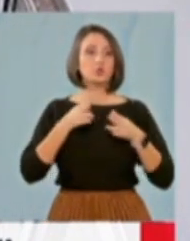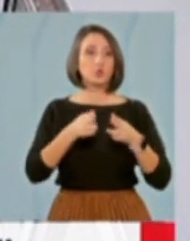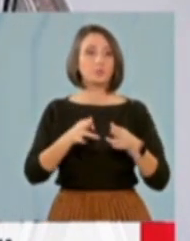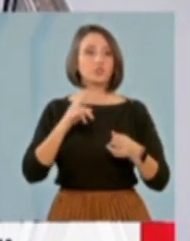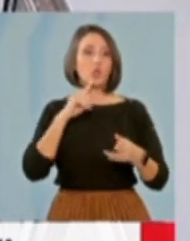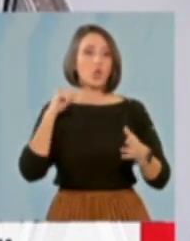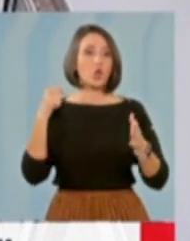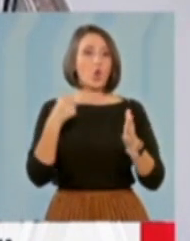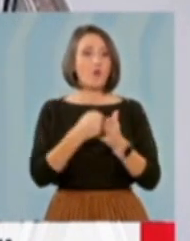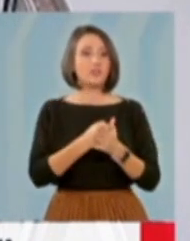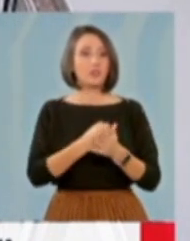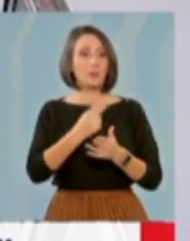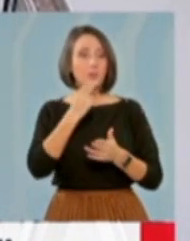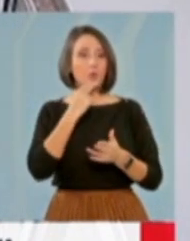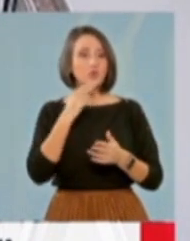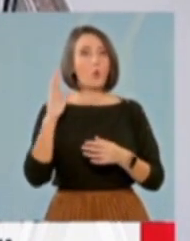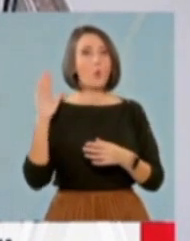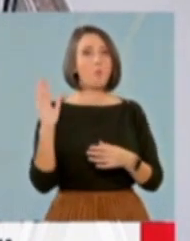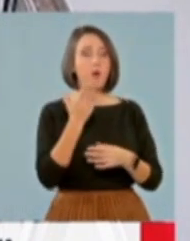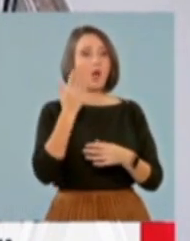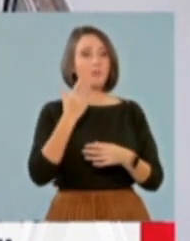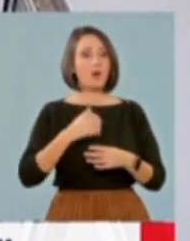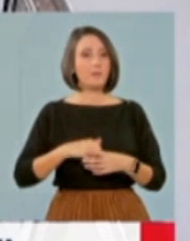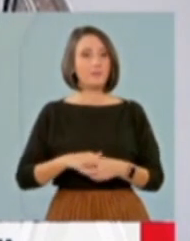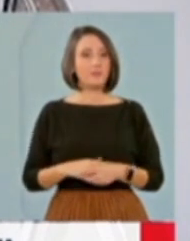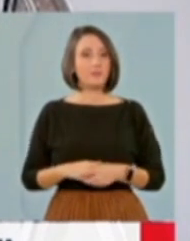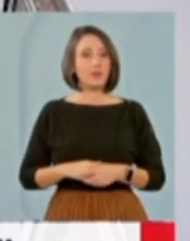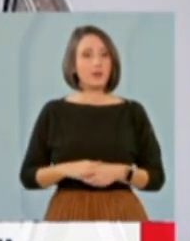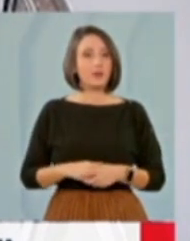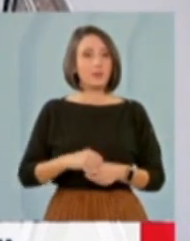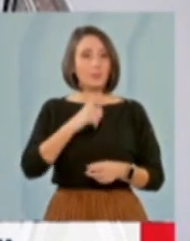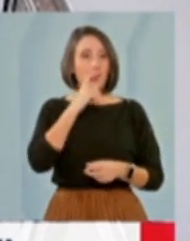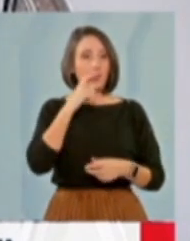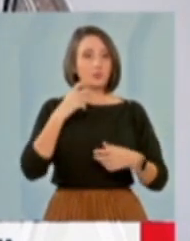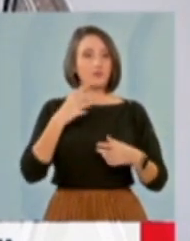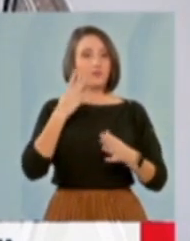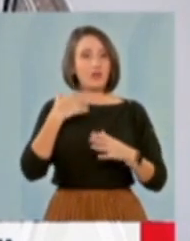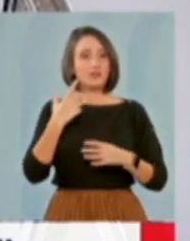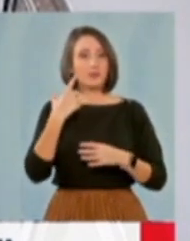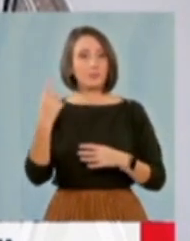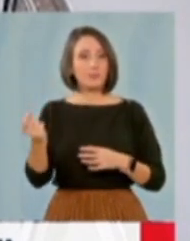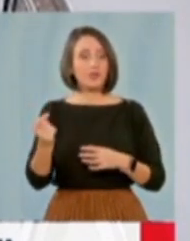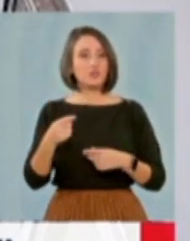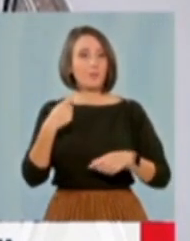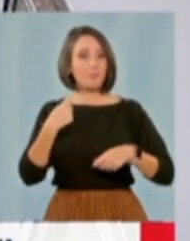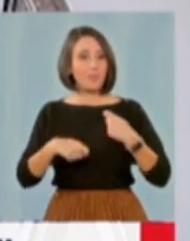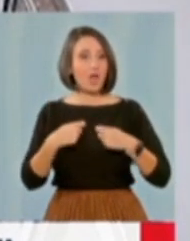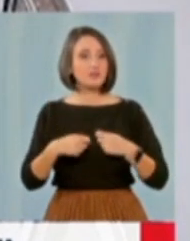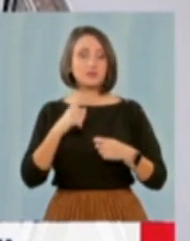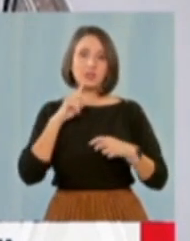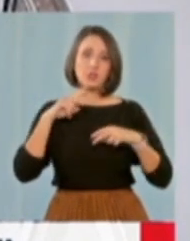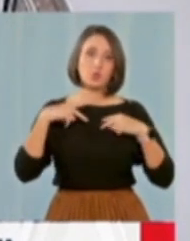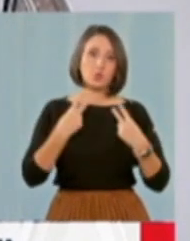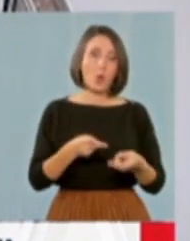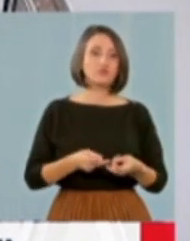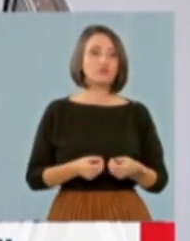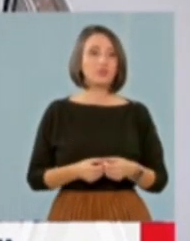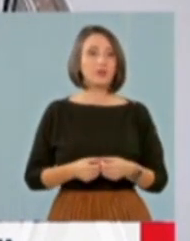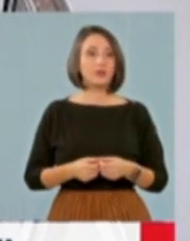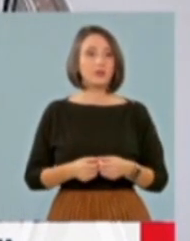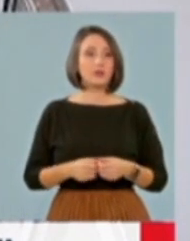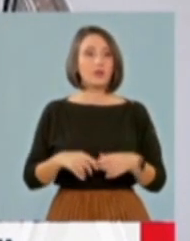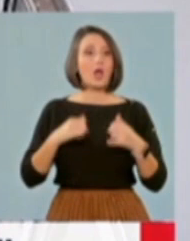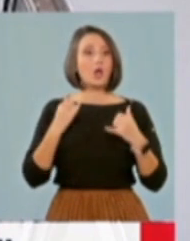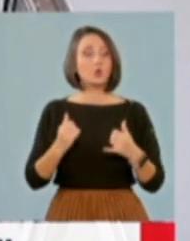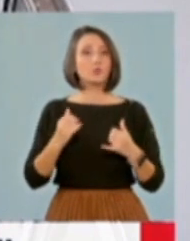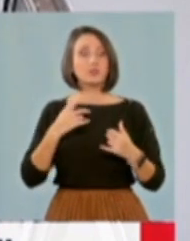și îl lovește pe polițist cu palmă peste ceafă agresorul dă semne că ar vrea să părăsească Piața însă se întoarce din nou dar